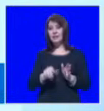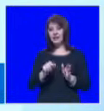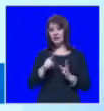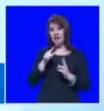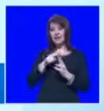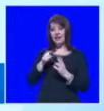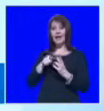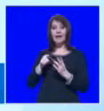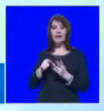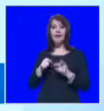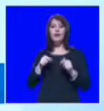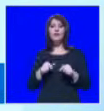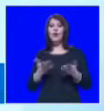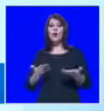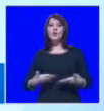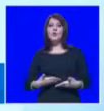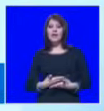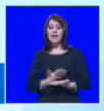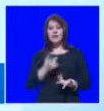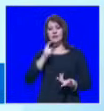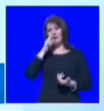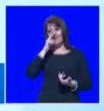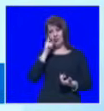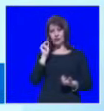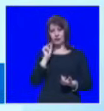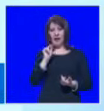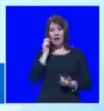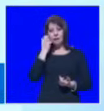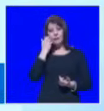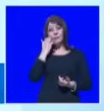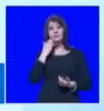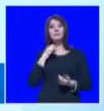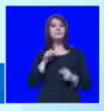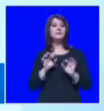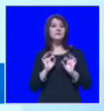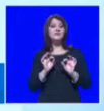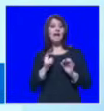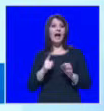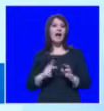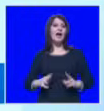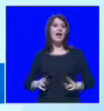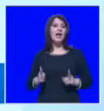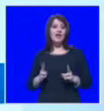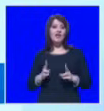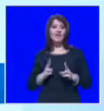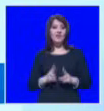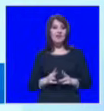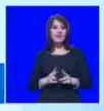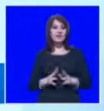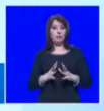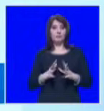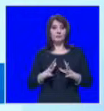критерий. Това, което е интересно и което е важно да се отбележи, е, че така както инфлацията нарасна много бързо